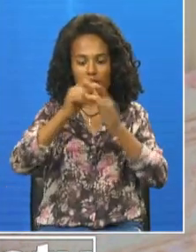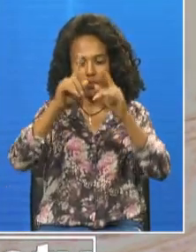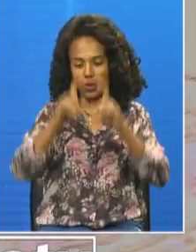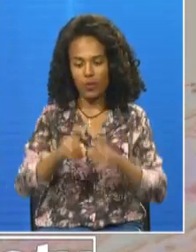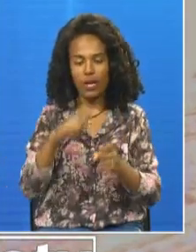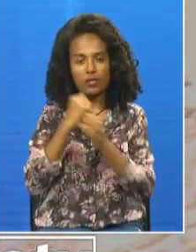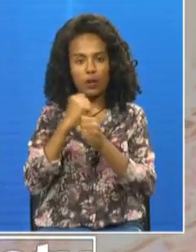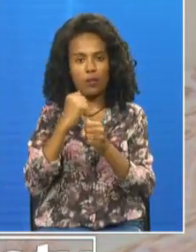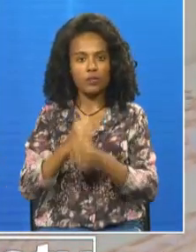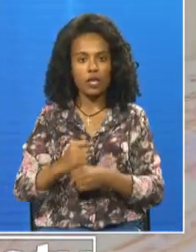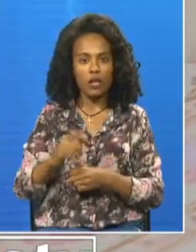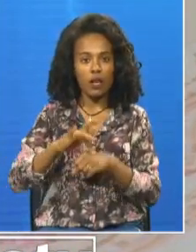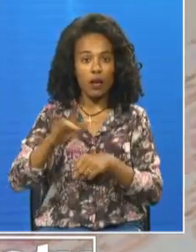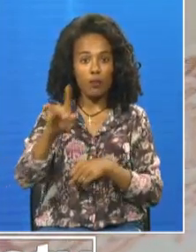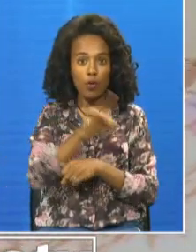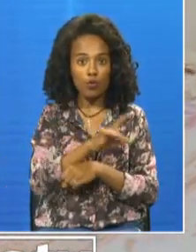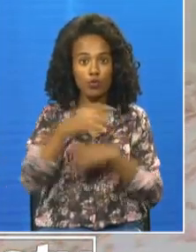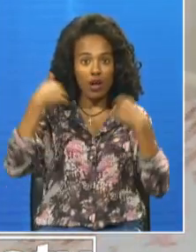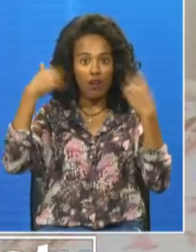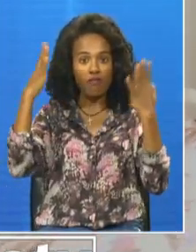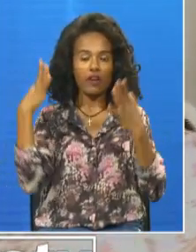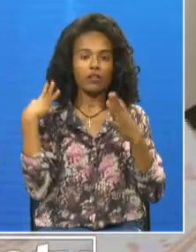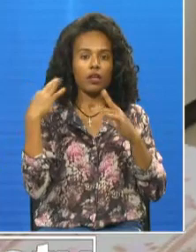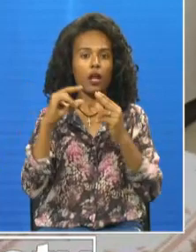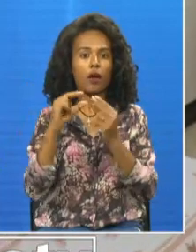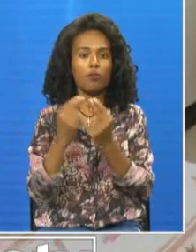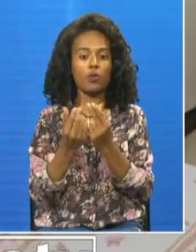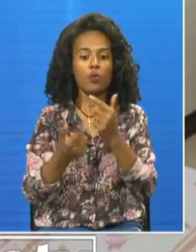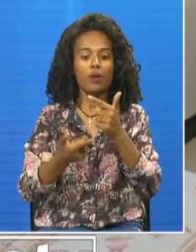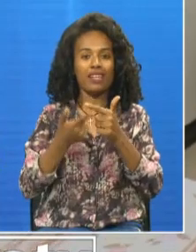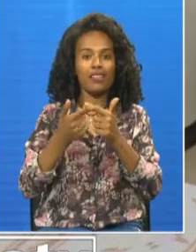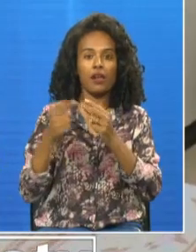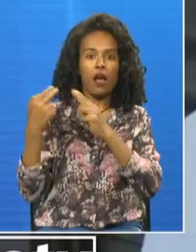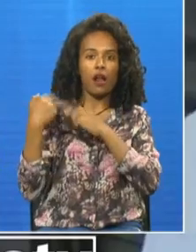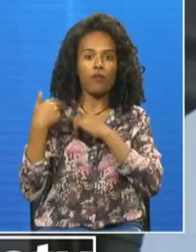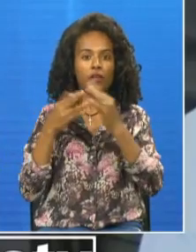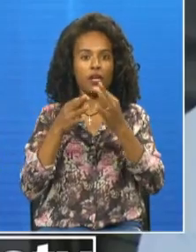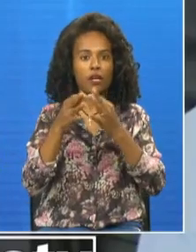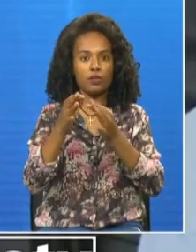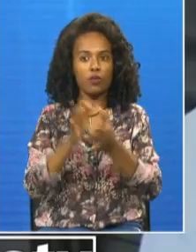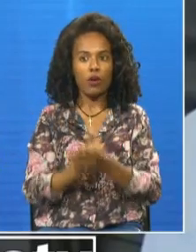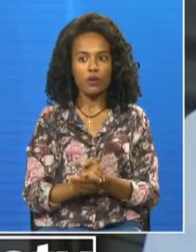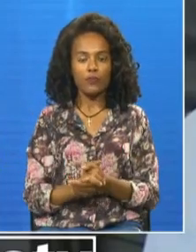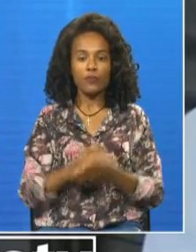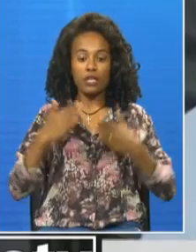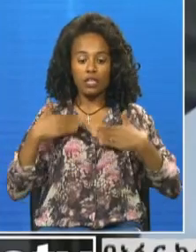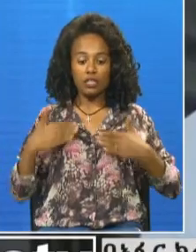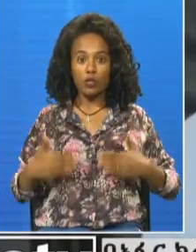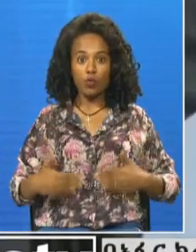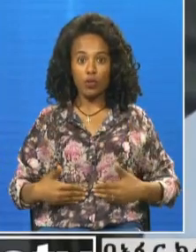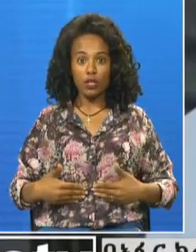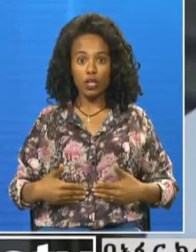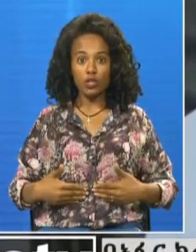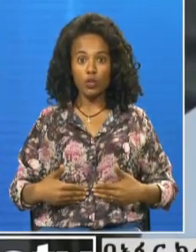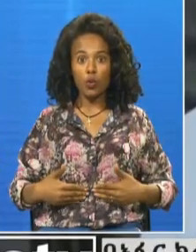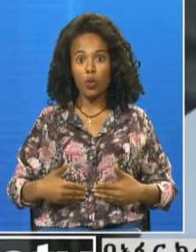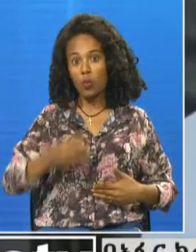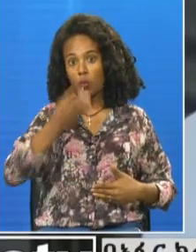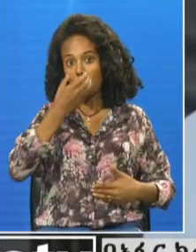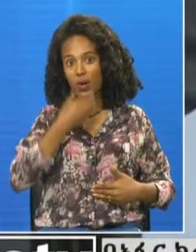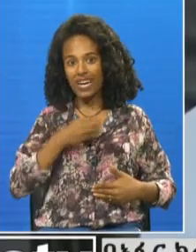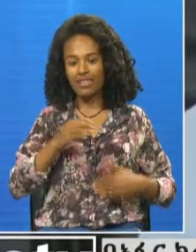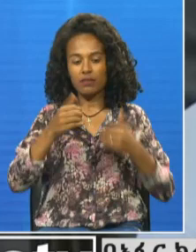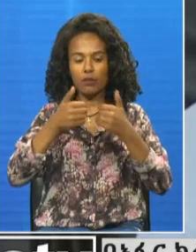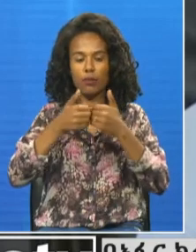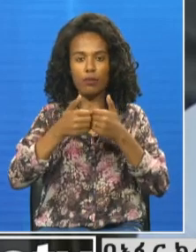ሰዎች ለይቶ ማቆያ ላይ አስቀምጠናል። እዛው ገላሉ ላይ 3 ሰዎች ደግሞ በራሳቸው